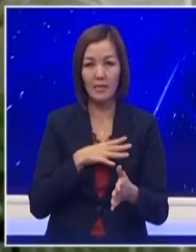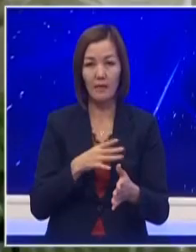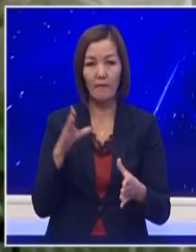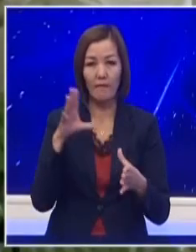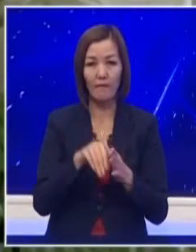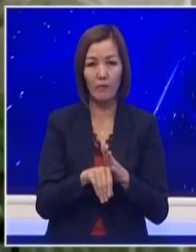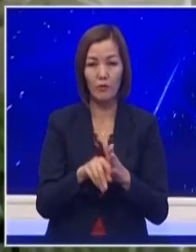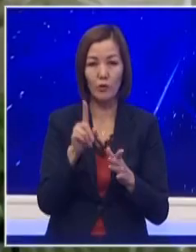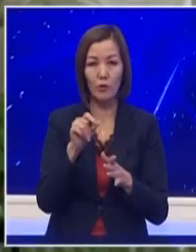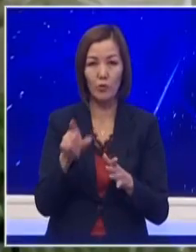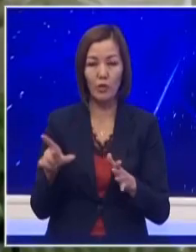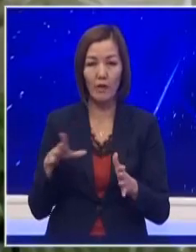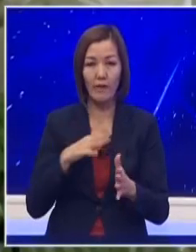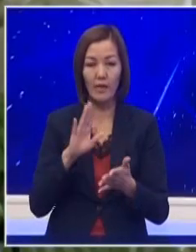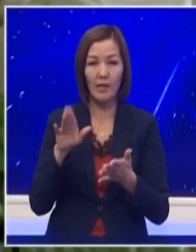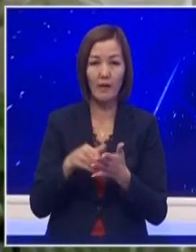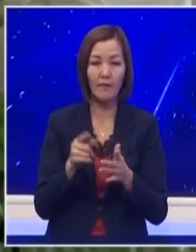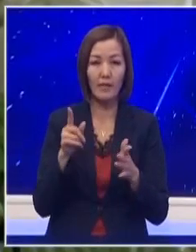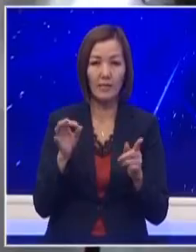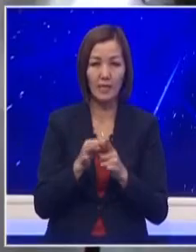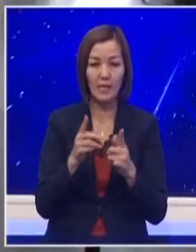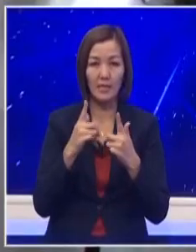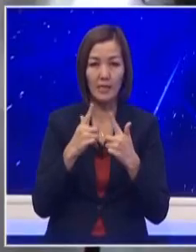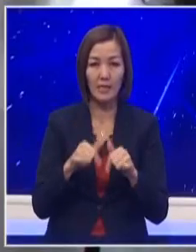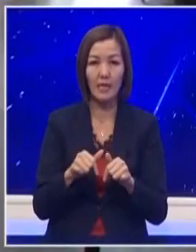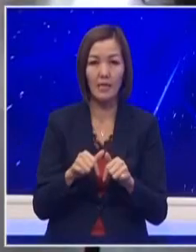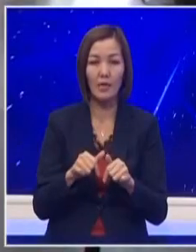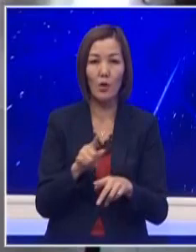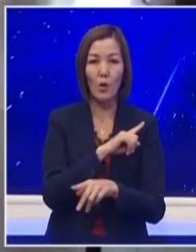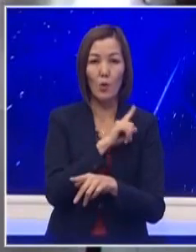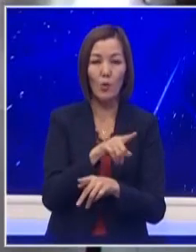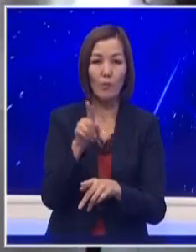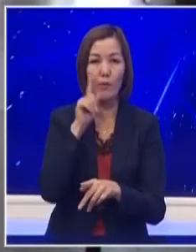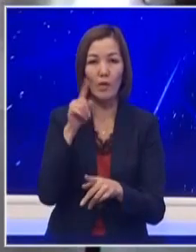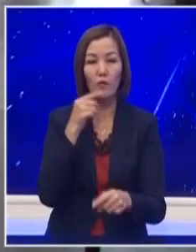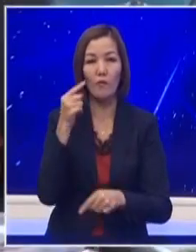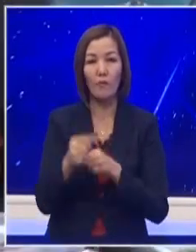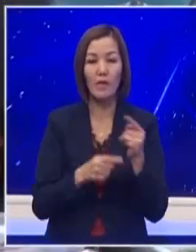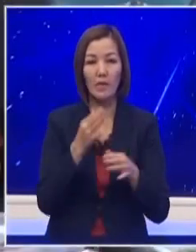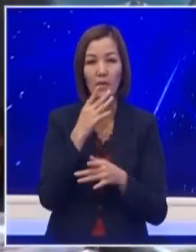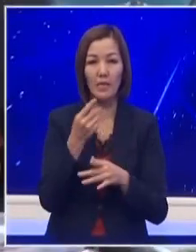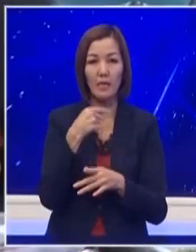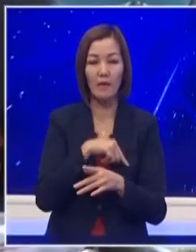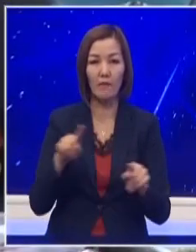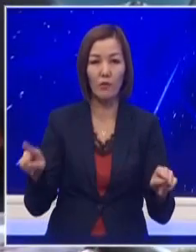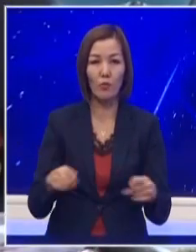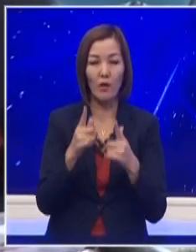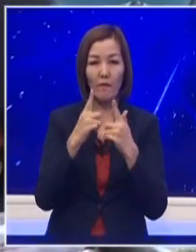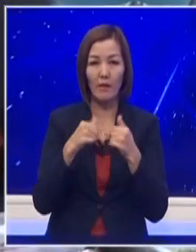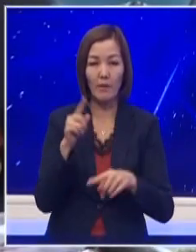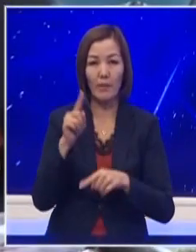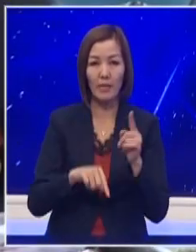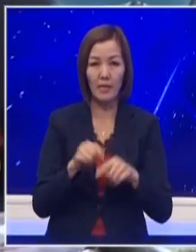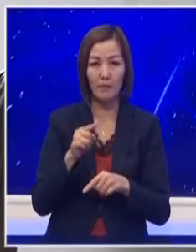состав входят около 100 человек главная цель создания данного Союза это укрепление у молодого поколения национального духа и